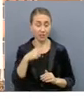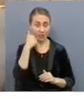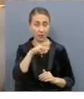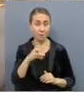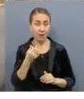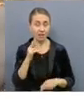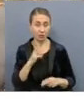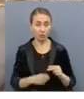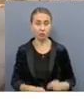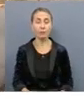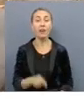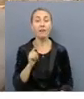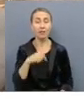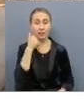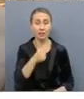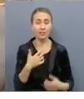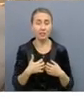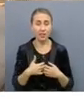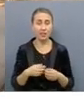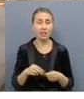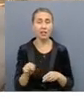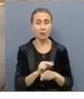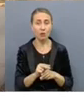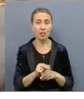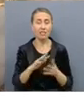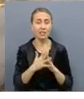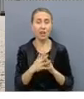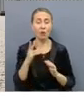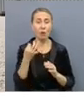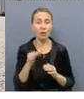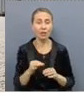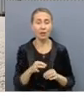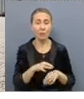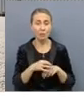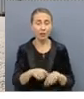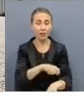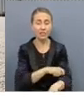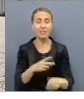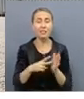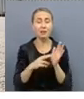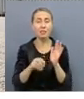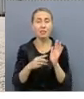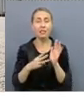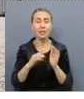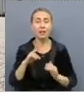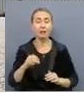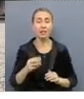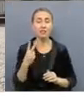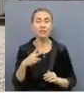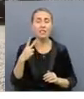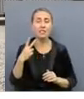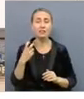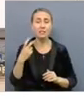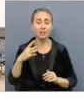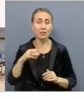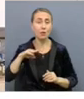20 года мая. В этом году на средний ремонт дорожных сетей села Коянды протяженностью 7,7 километров выделено 223 миллиона